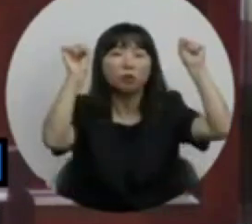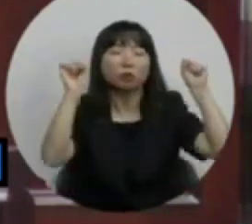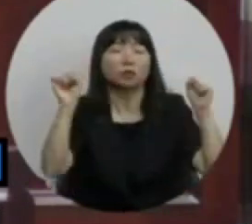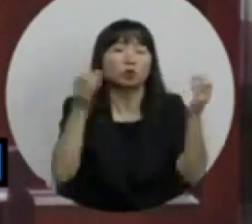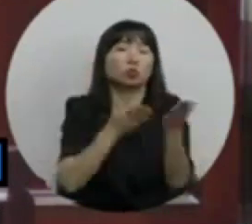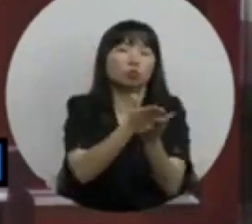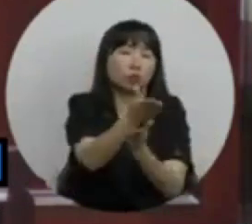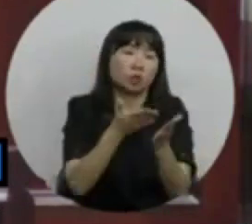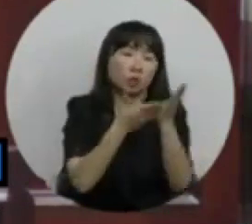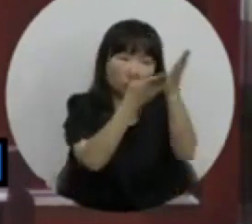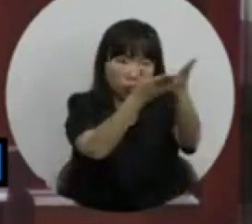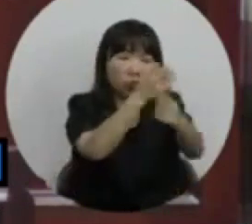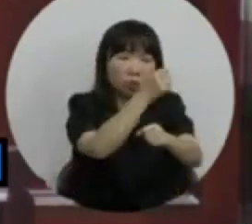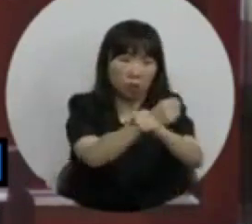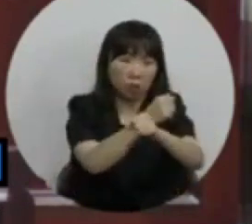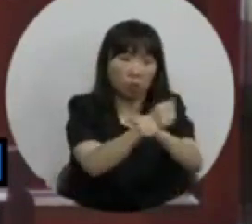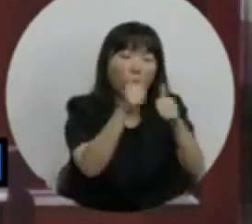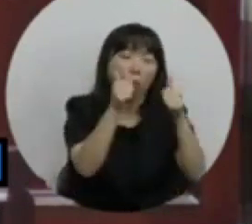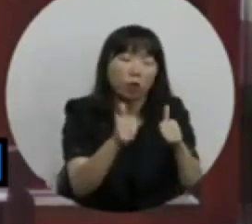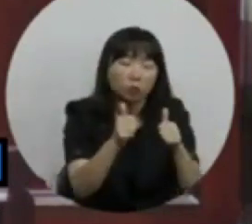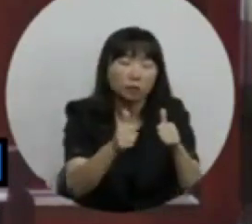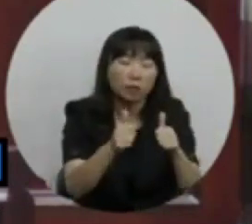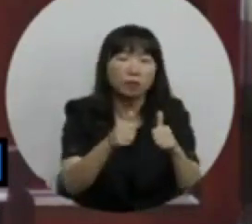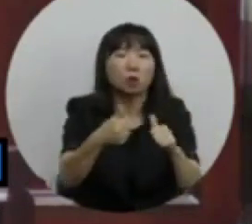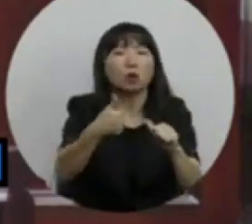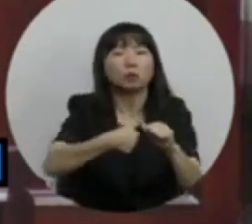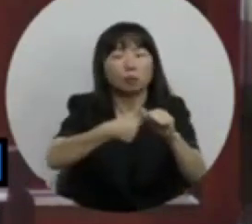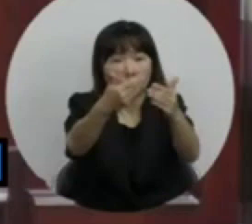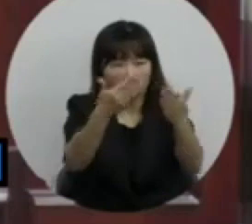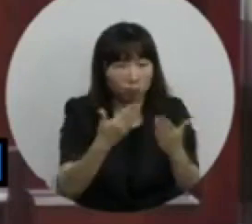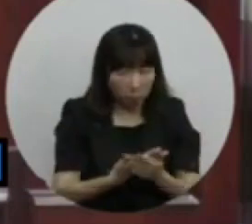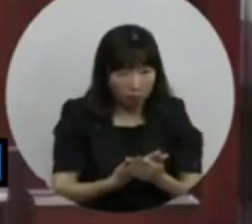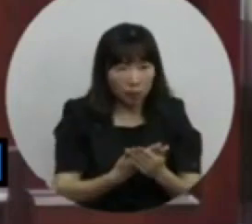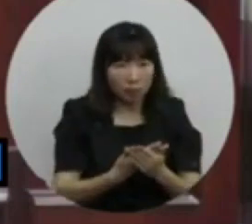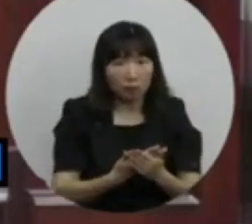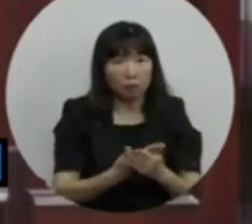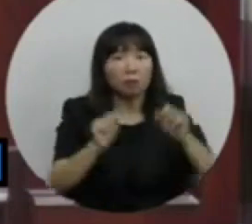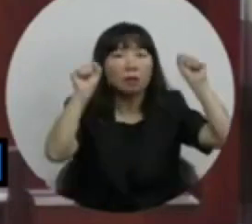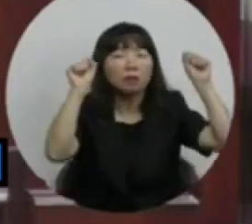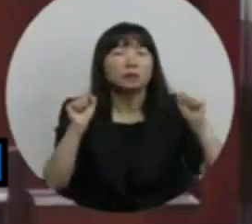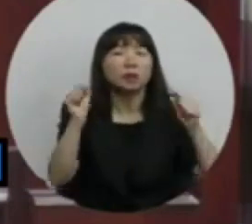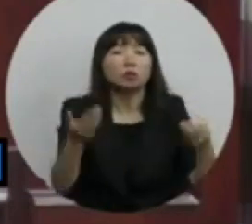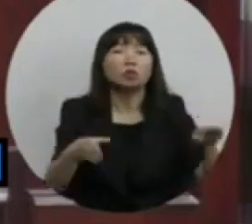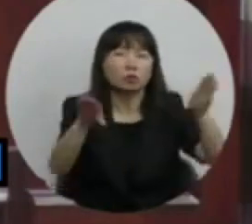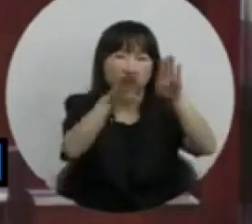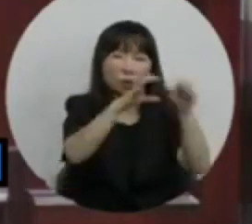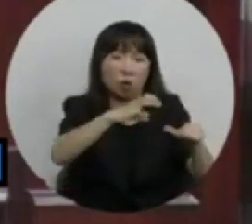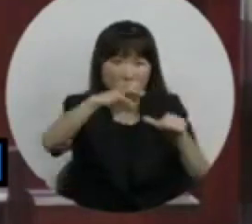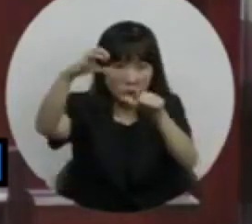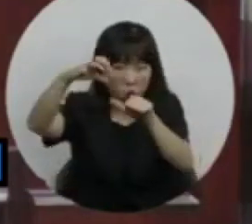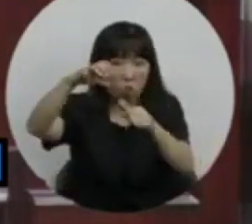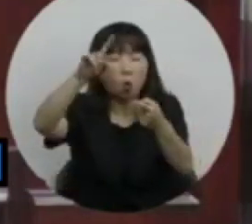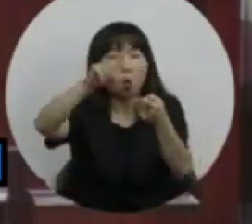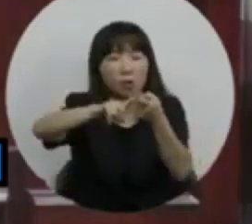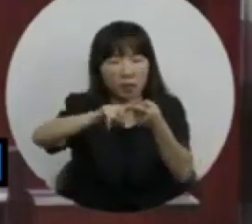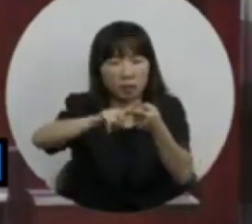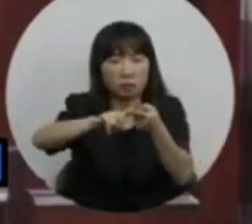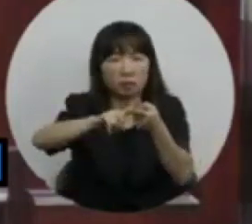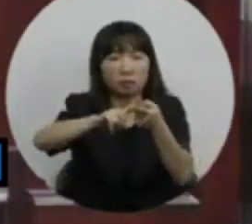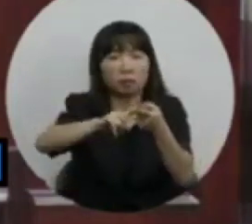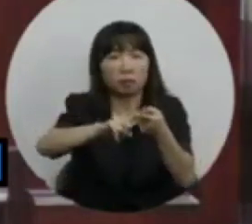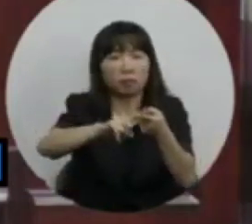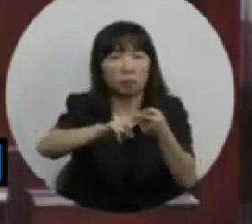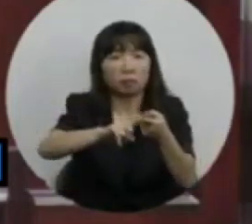했고 또 변호사한테도 자문을 받았습니다. 그러니까 체육시설 이용에는